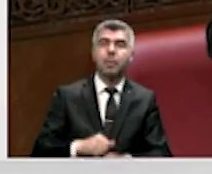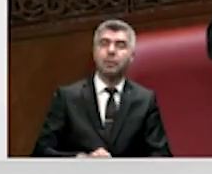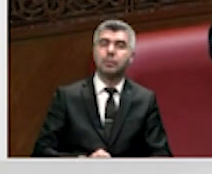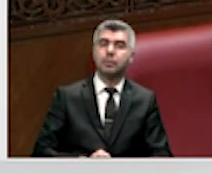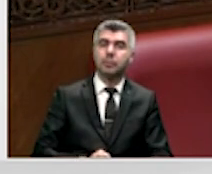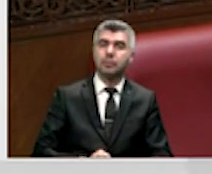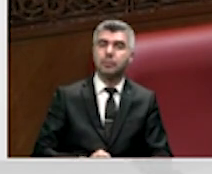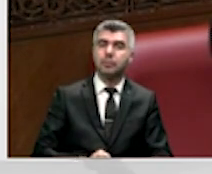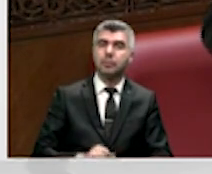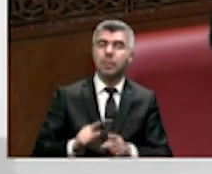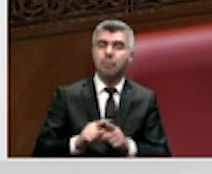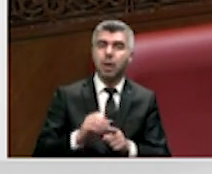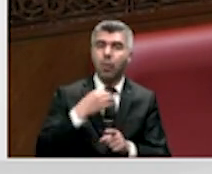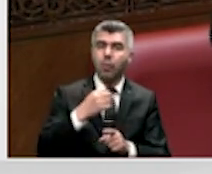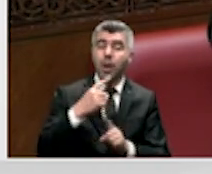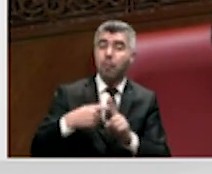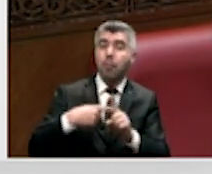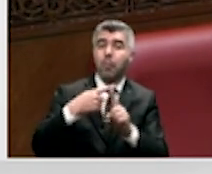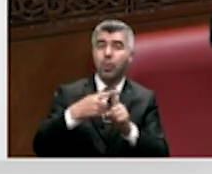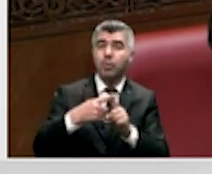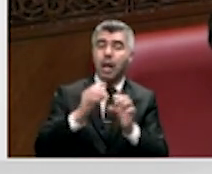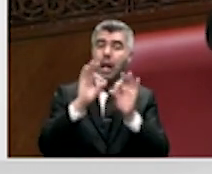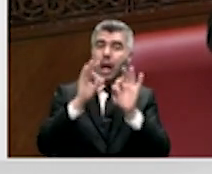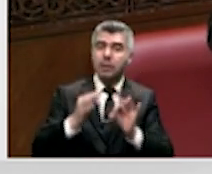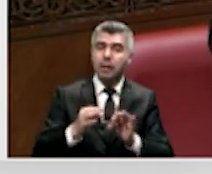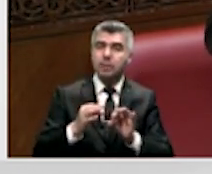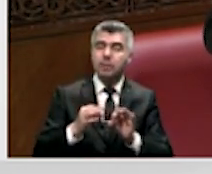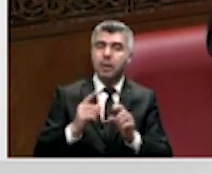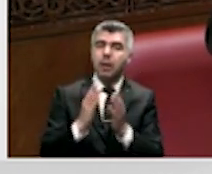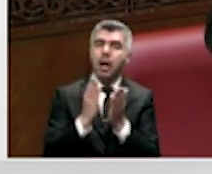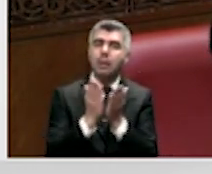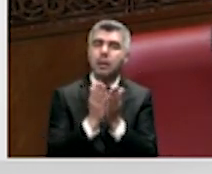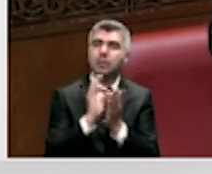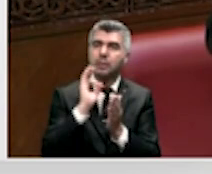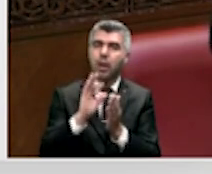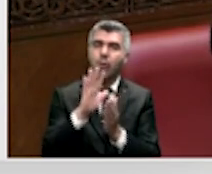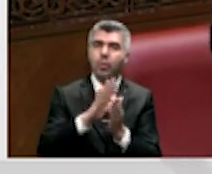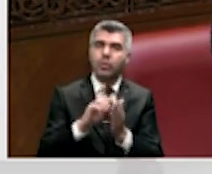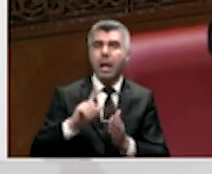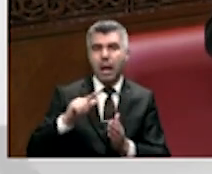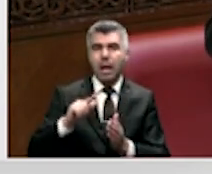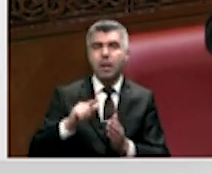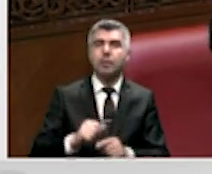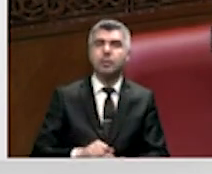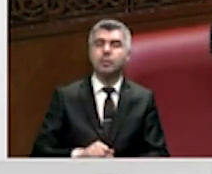الحال احنا بغينا نرفعوا من عدد المؤسسات التعليميه اللي هي فيها هاد